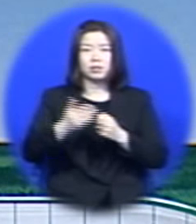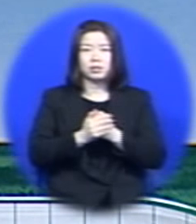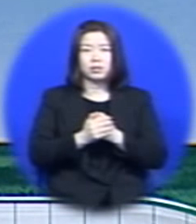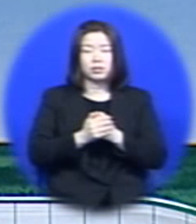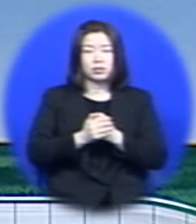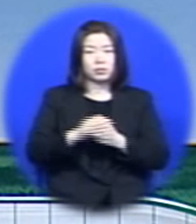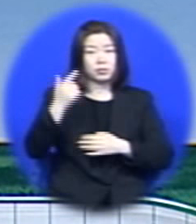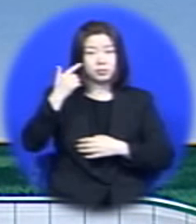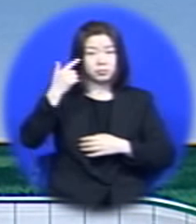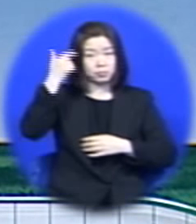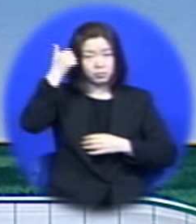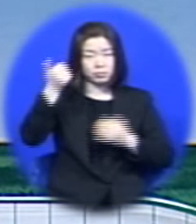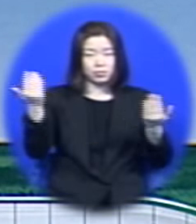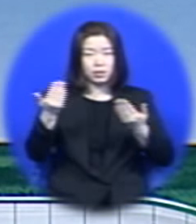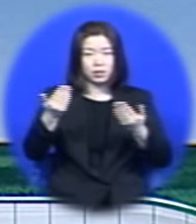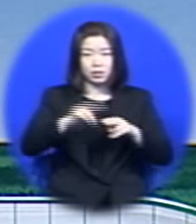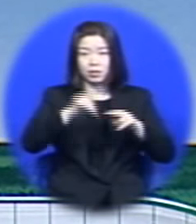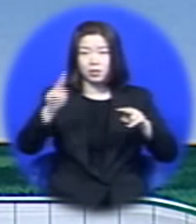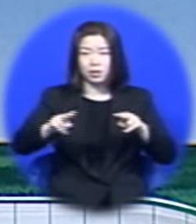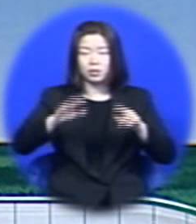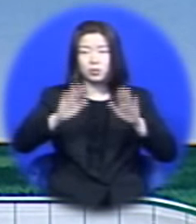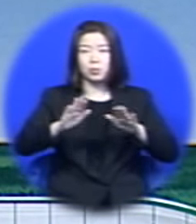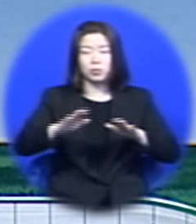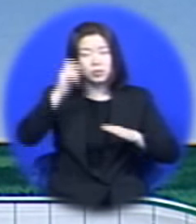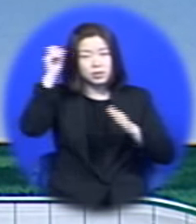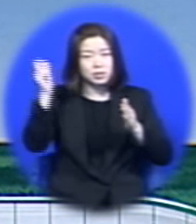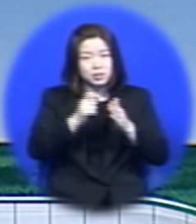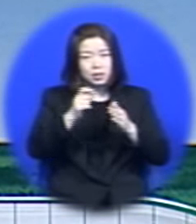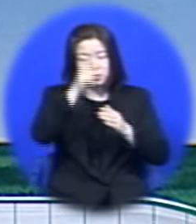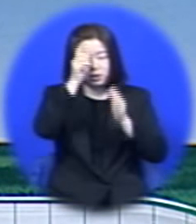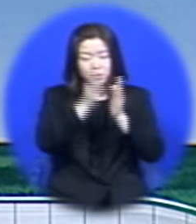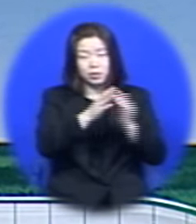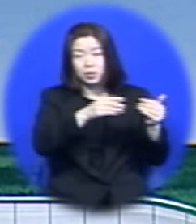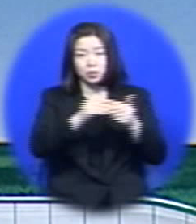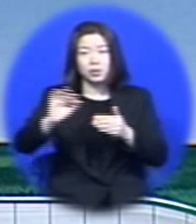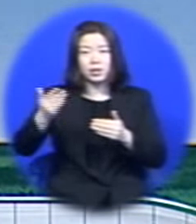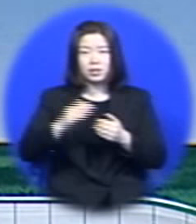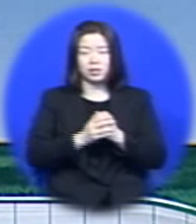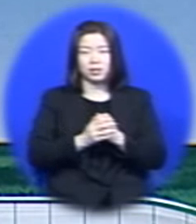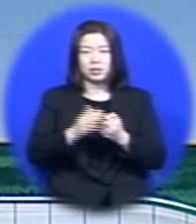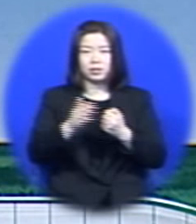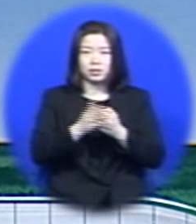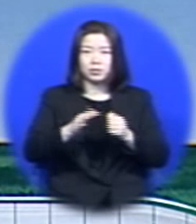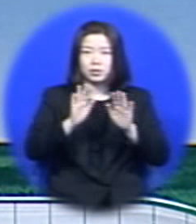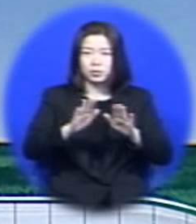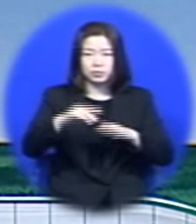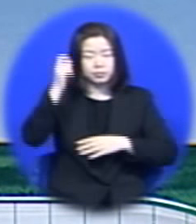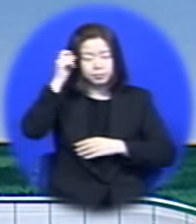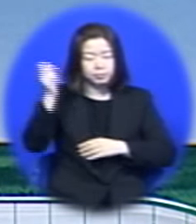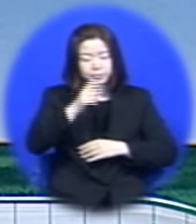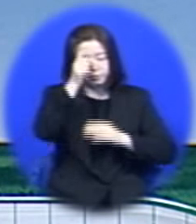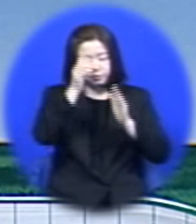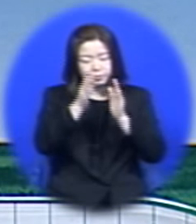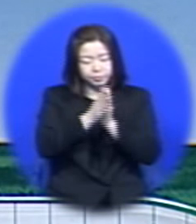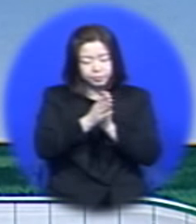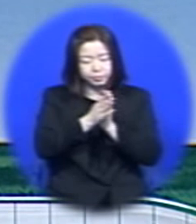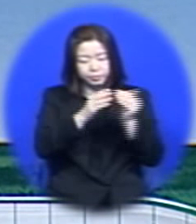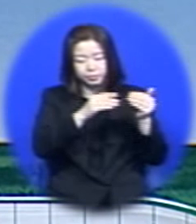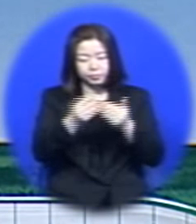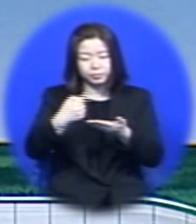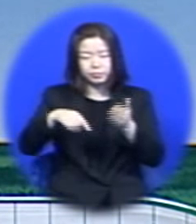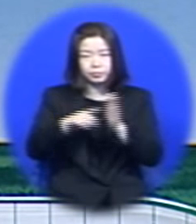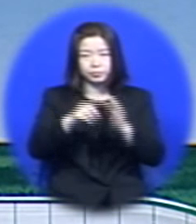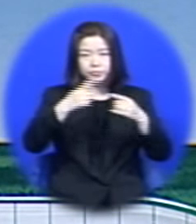목회를 내려놓더라도 오늘 새벽기도 인도는 해야 되잖아요. 그래서 새벽기도를 인도해야 되겠다고 터벅터벅